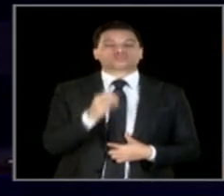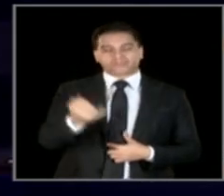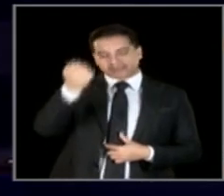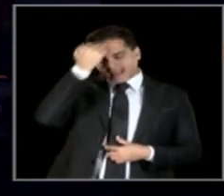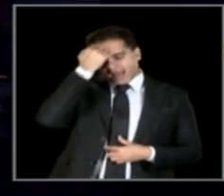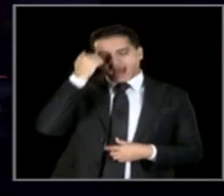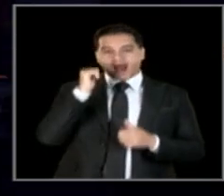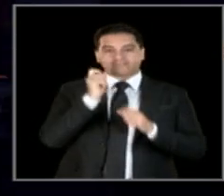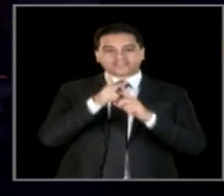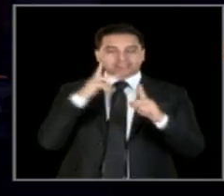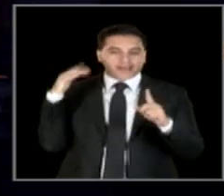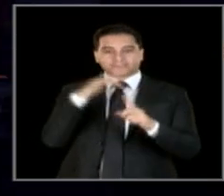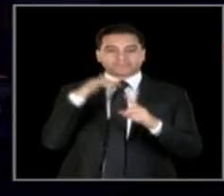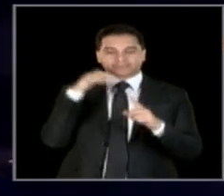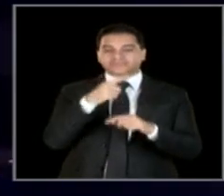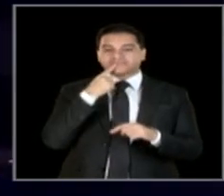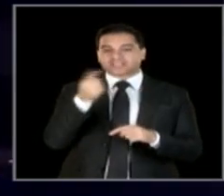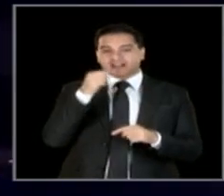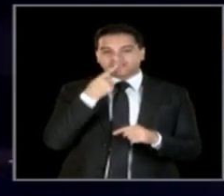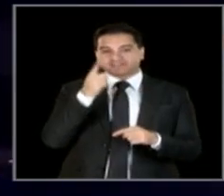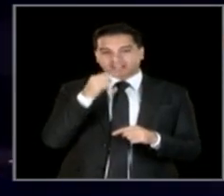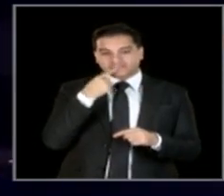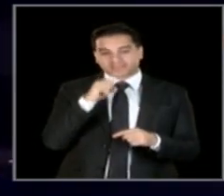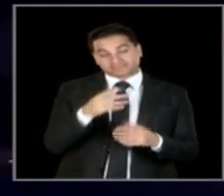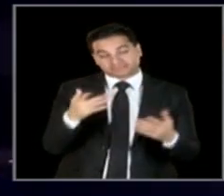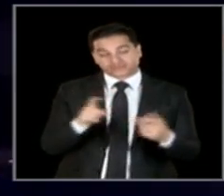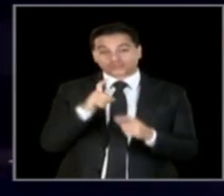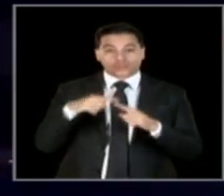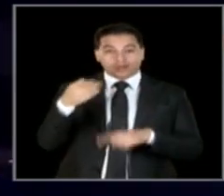500,000 زائر سنويا. السؤال اللي جاي